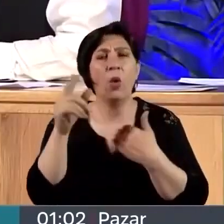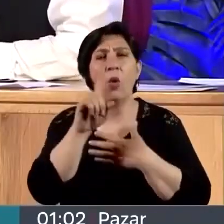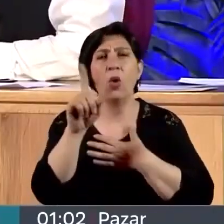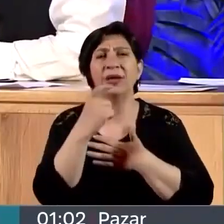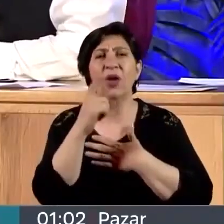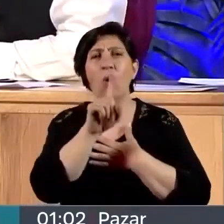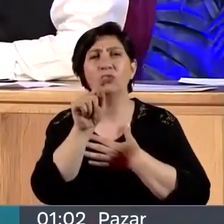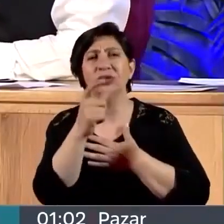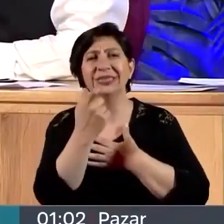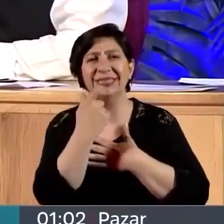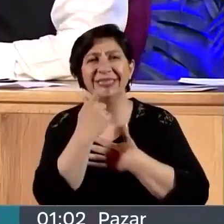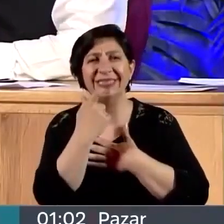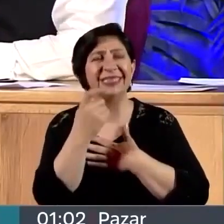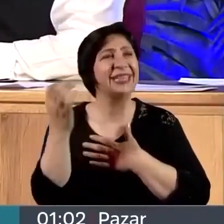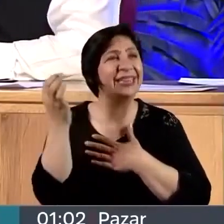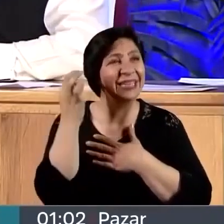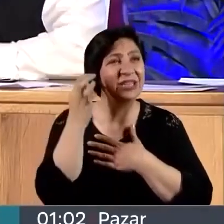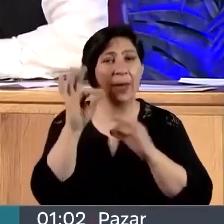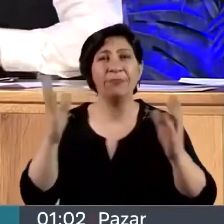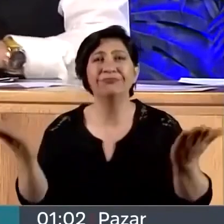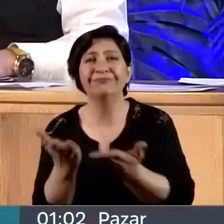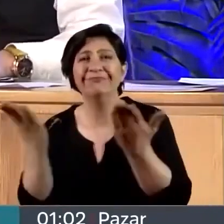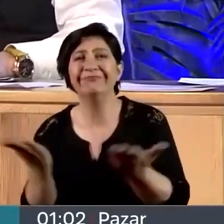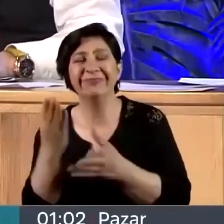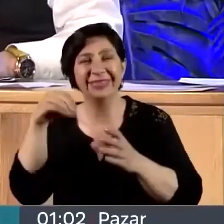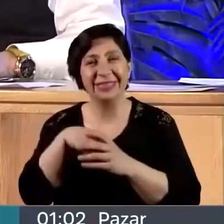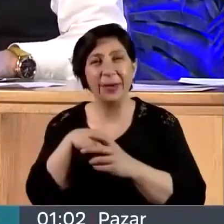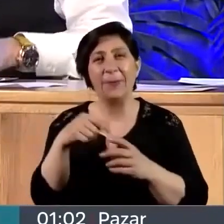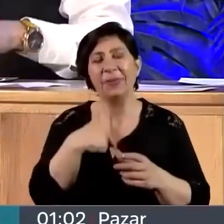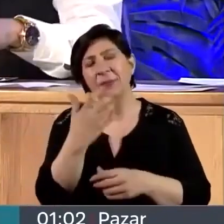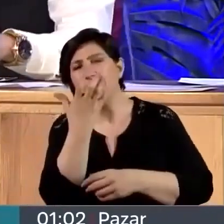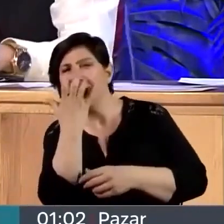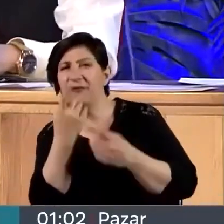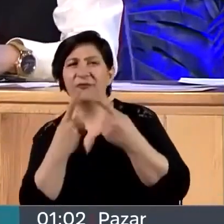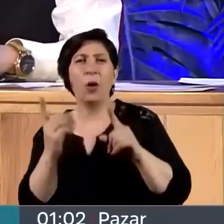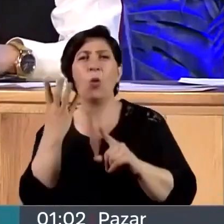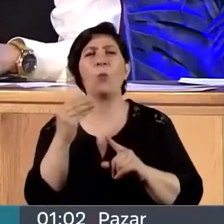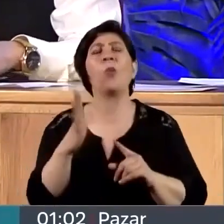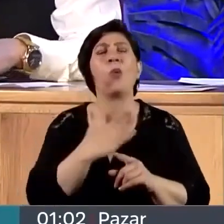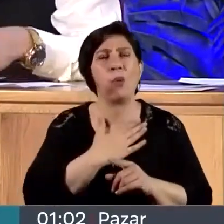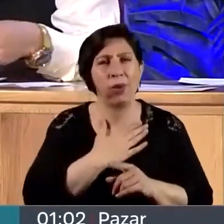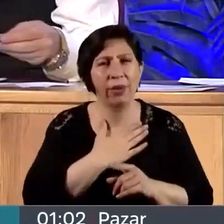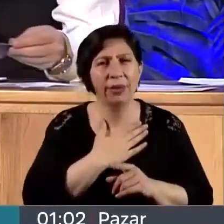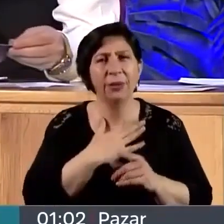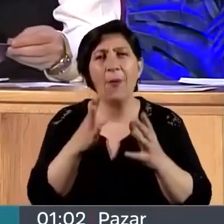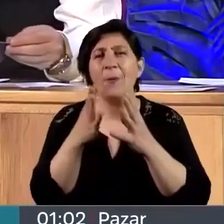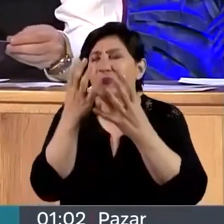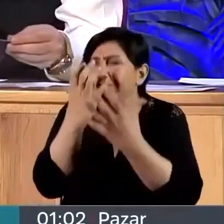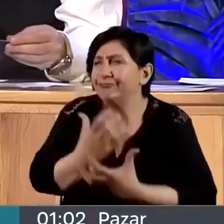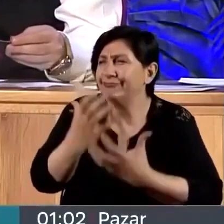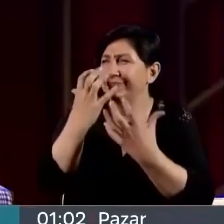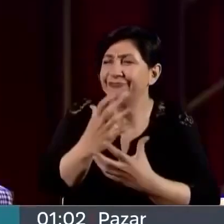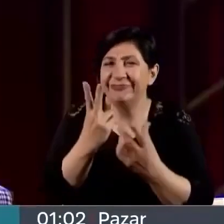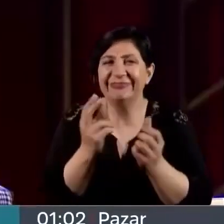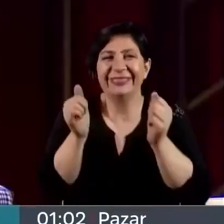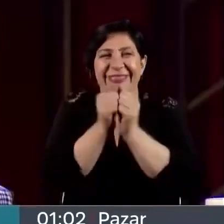yıldır, 10,5 yıldır Rabarba yapıyorum ve dinleyici beni hep el üstünde tuttuğu için bende pek bir fark olmuyor. Yani zaten beni pamuklara sarıyorlardı. Biraz